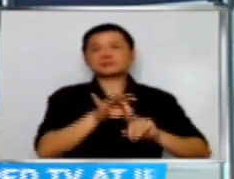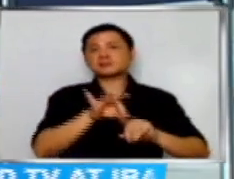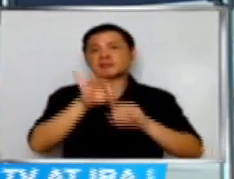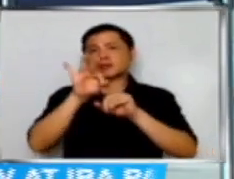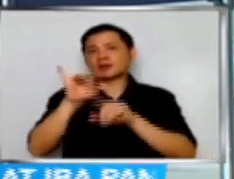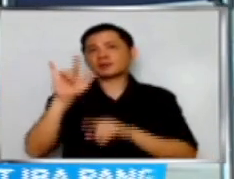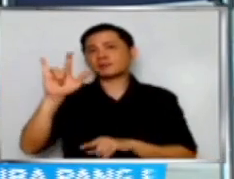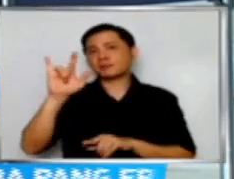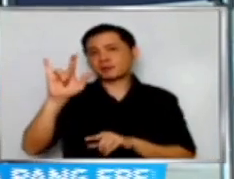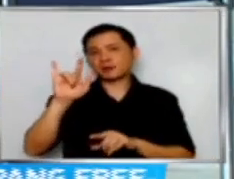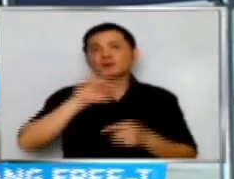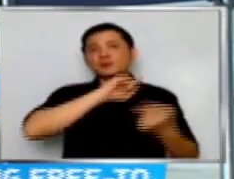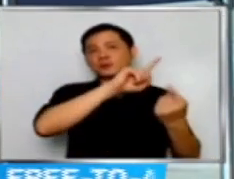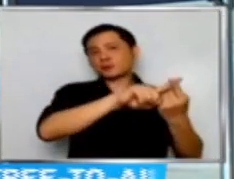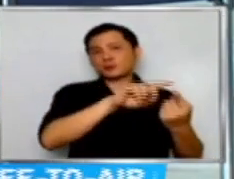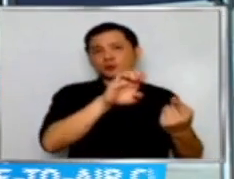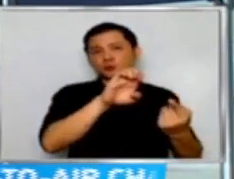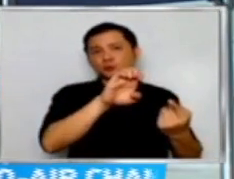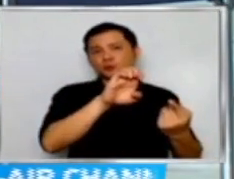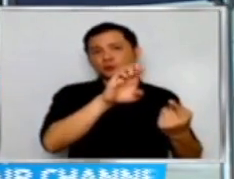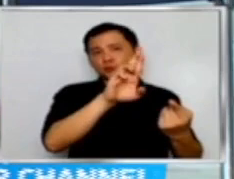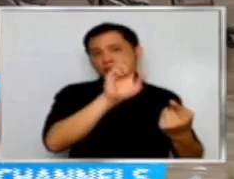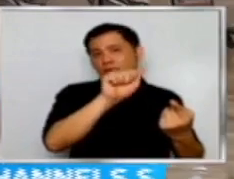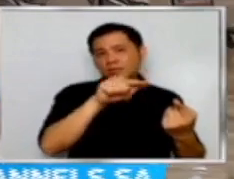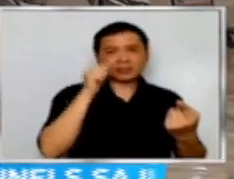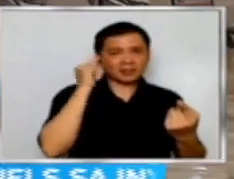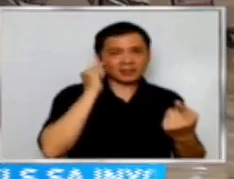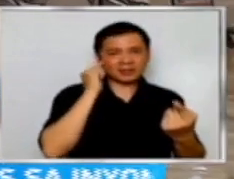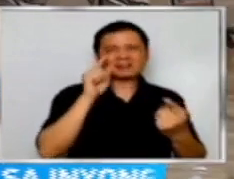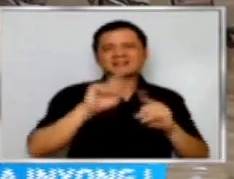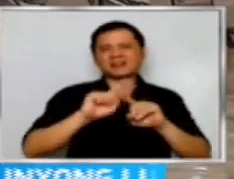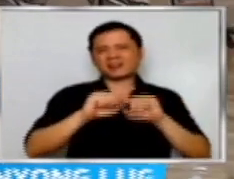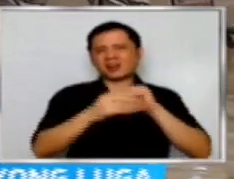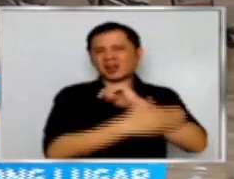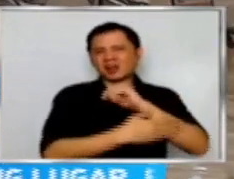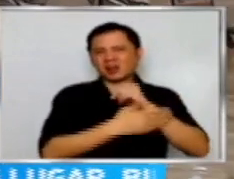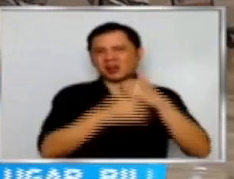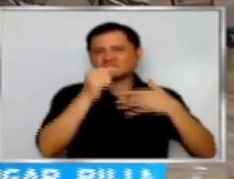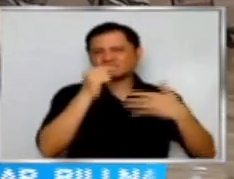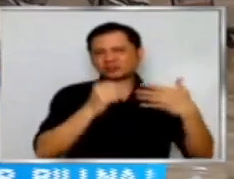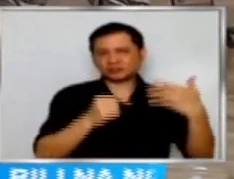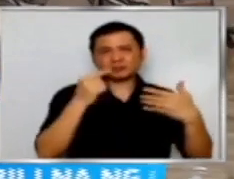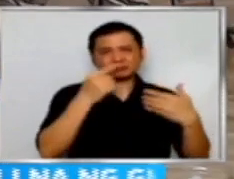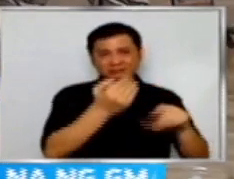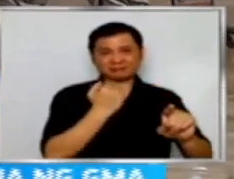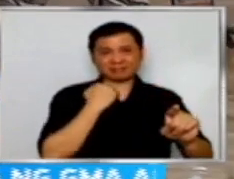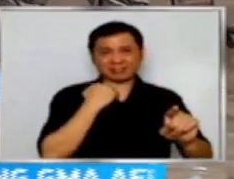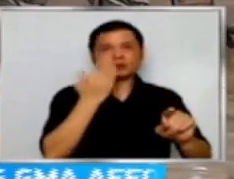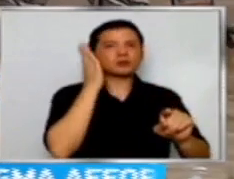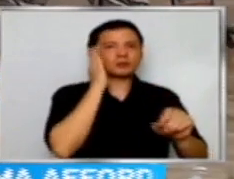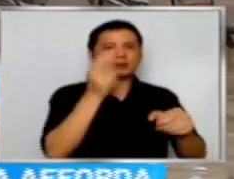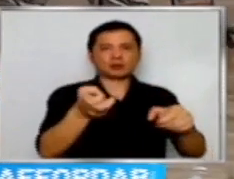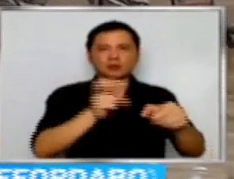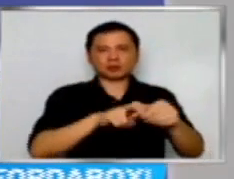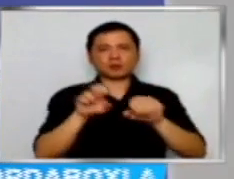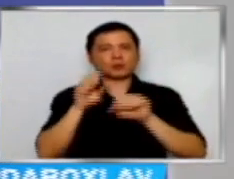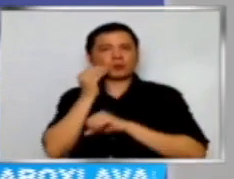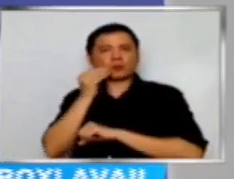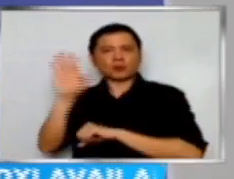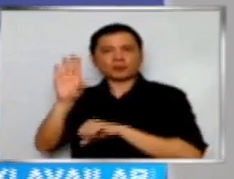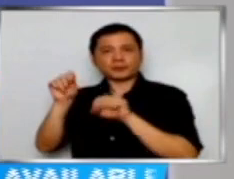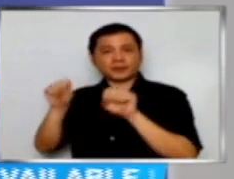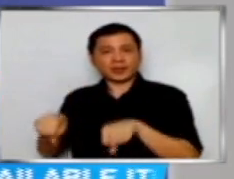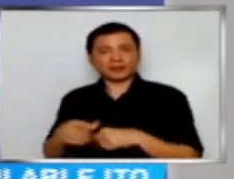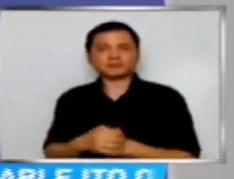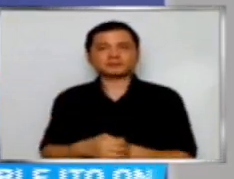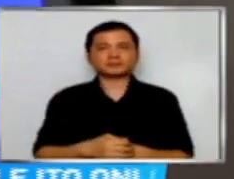bansa para makauwi na ang mga stranded na pasahero. Ayon kay Presidential Spokesperson Secretary Harry Roque, bukod sa UAE,